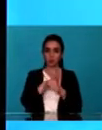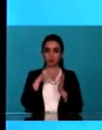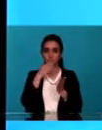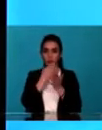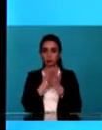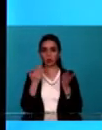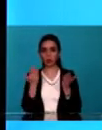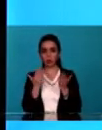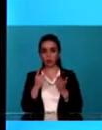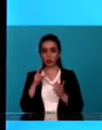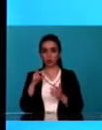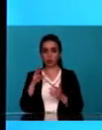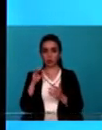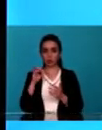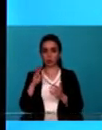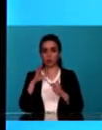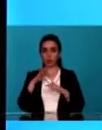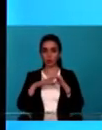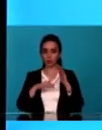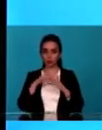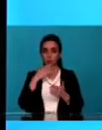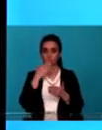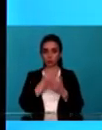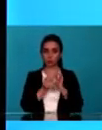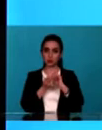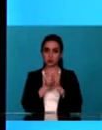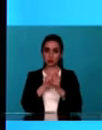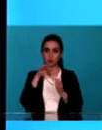свой какой-то элемент, то есть внести в него вручную какое-то изменение.